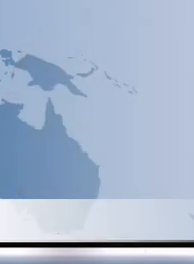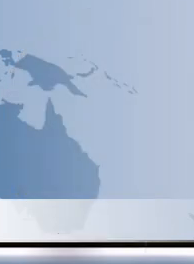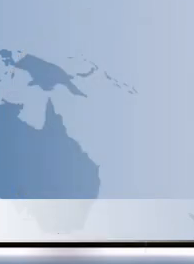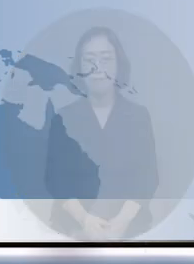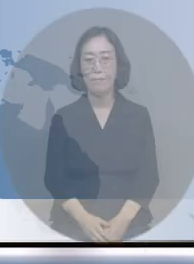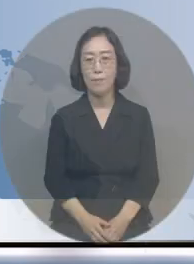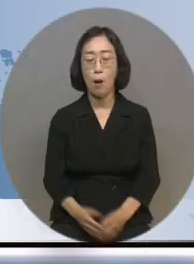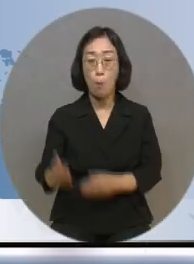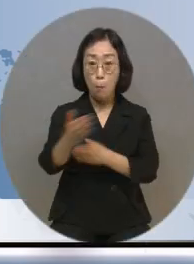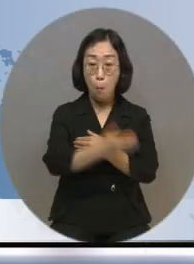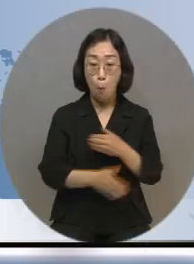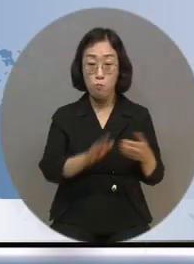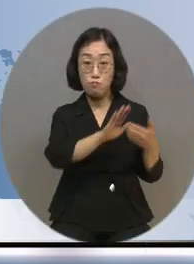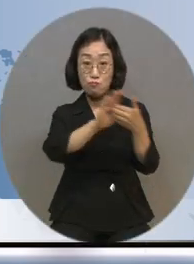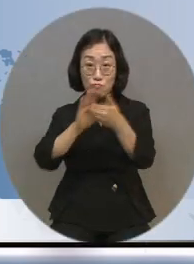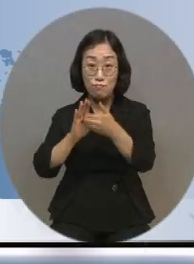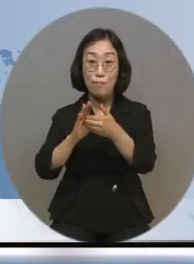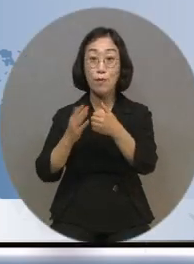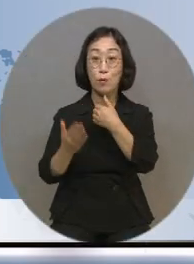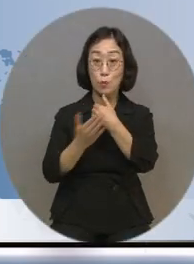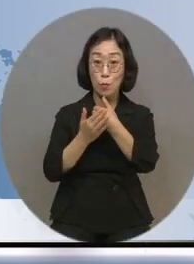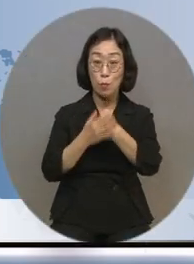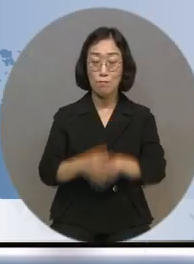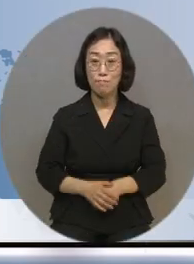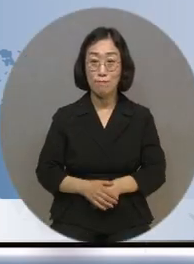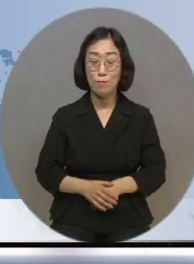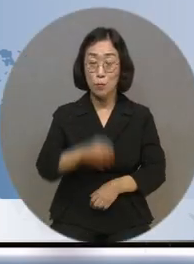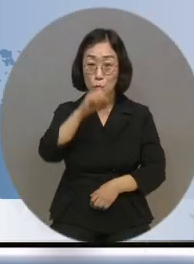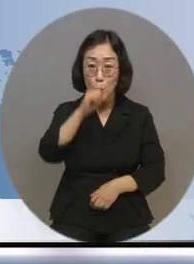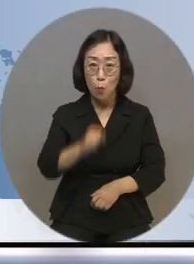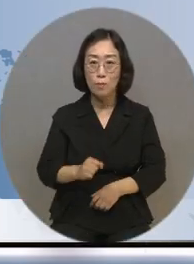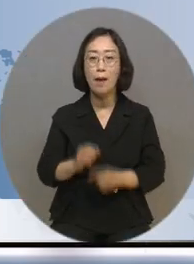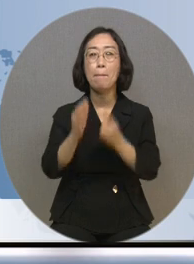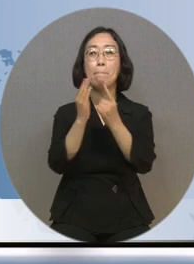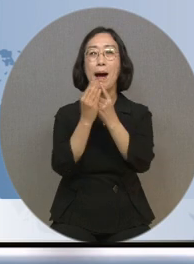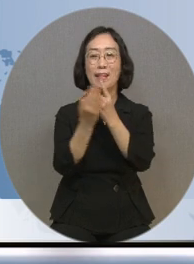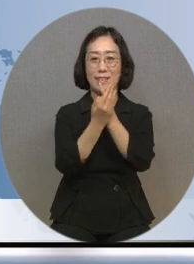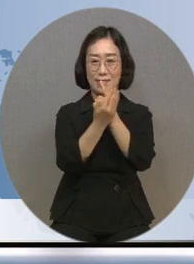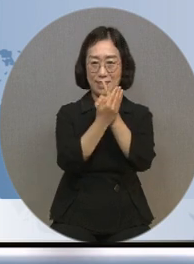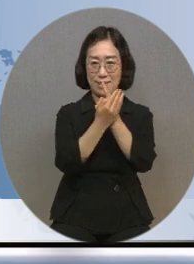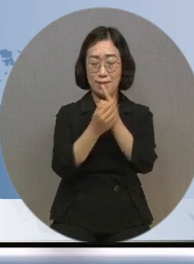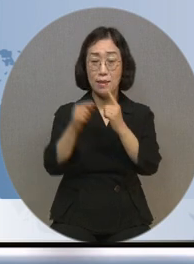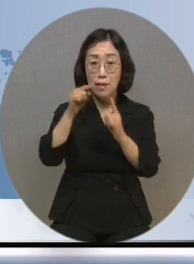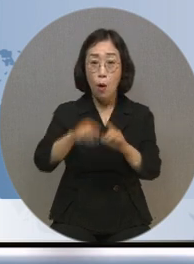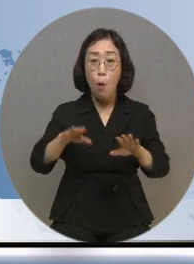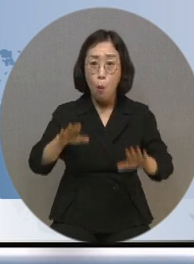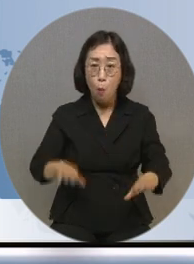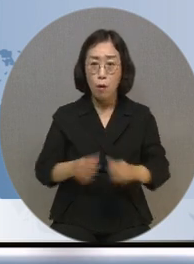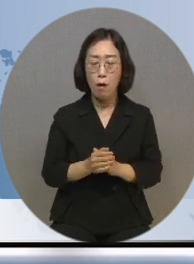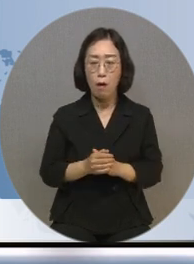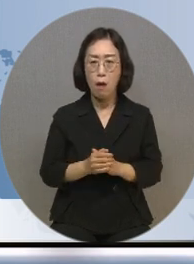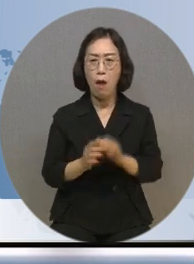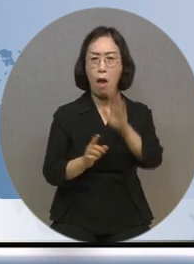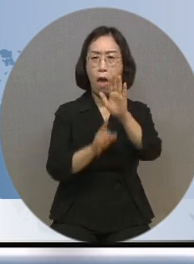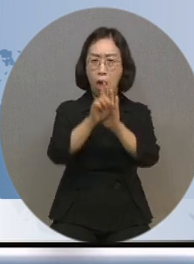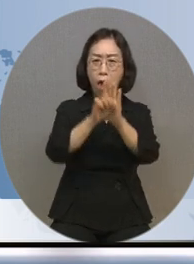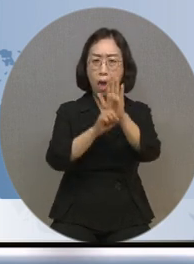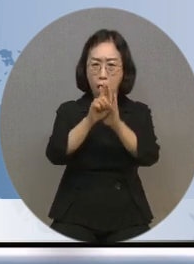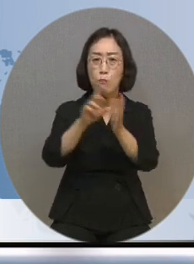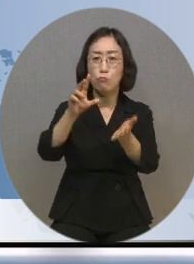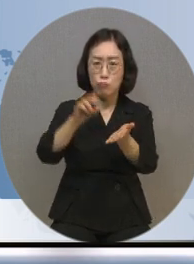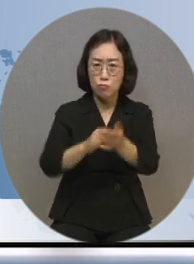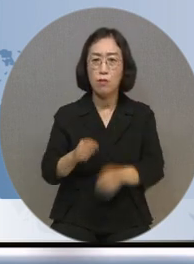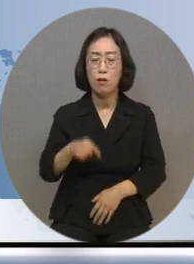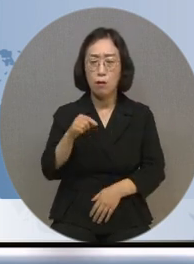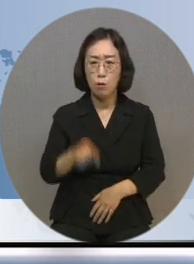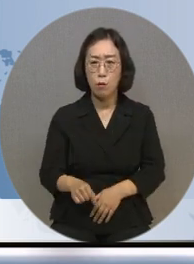면역력을 높이는 슈퍼푸드 하면 떠오르는 것이 마늘입니다 그런데 올해는 급격한 기온 변화 등으로